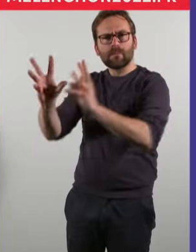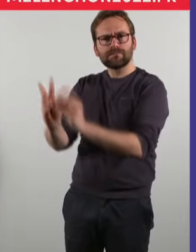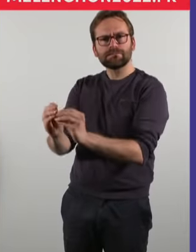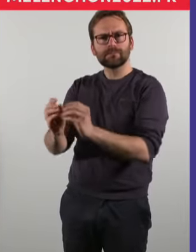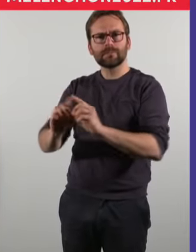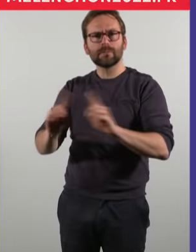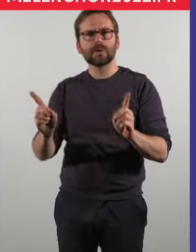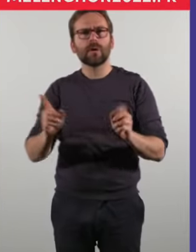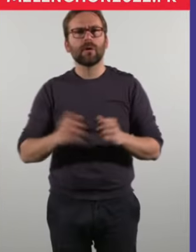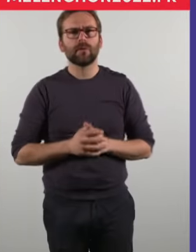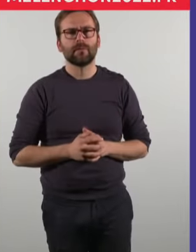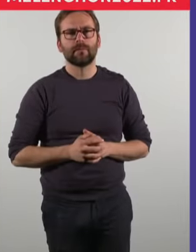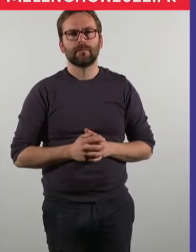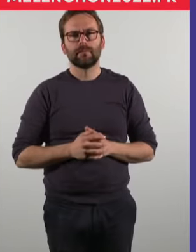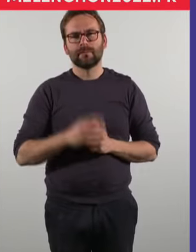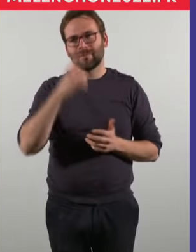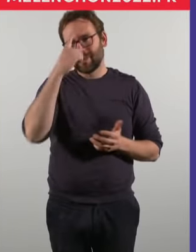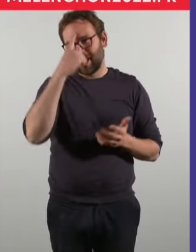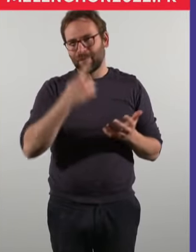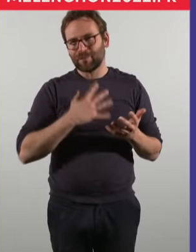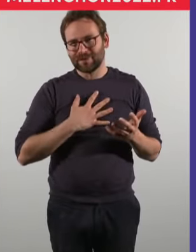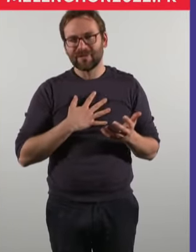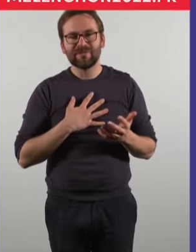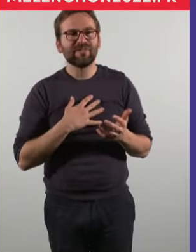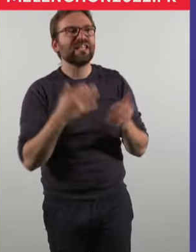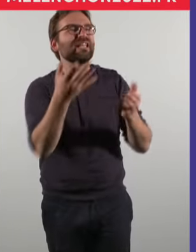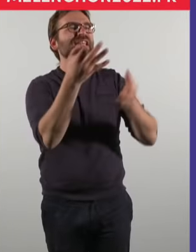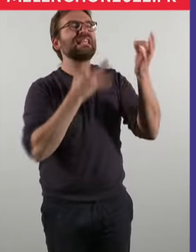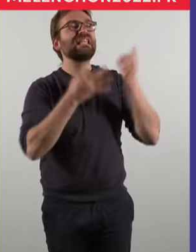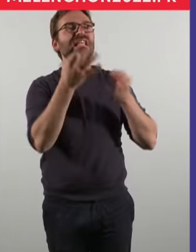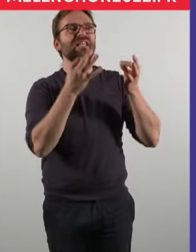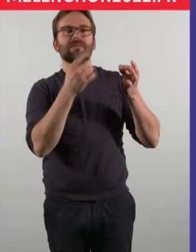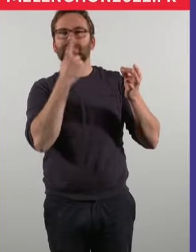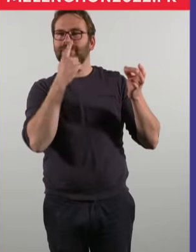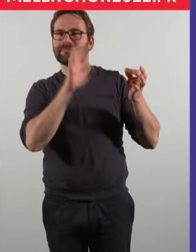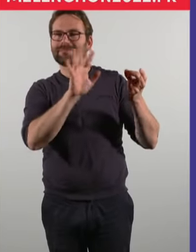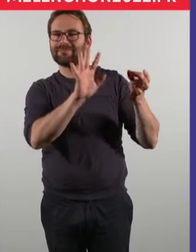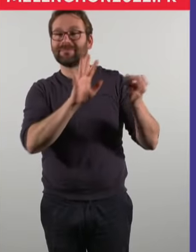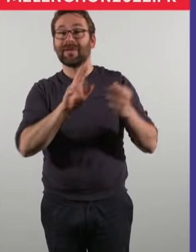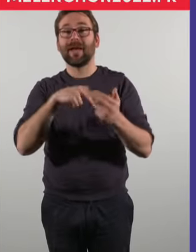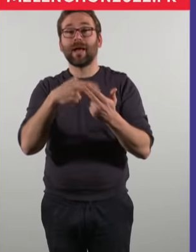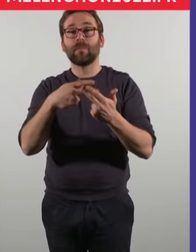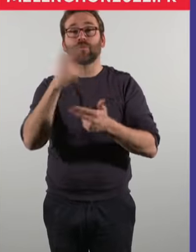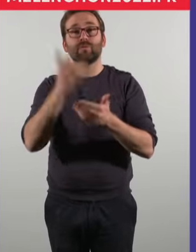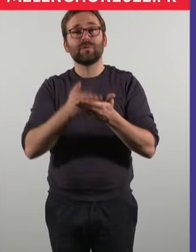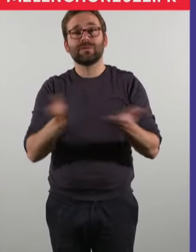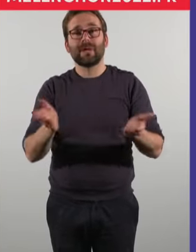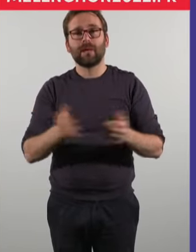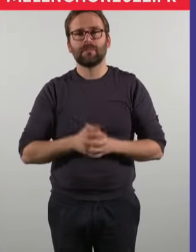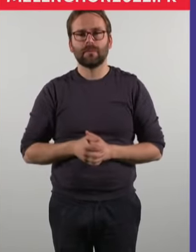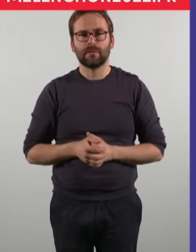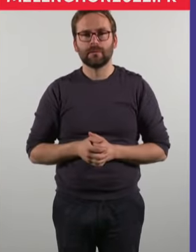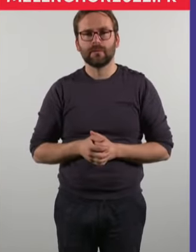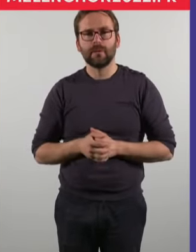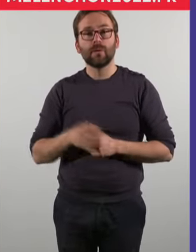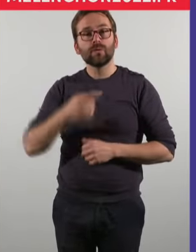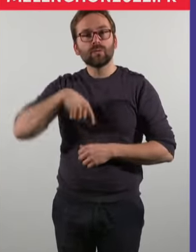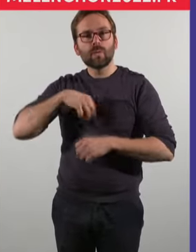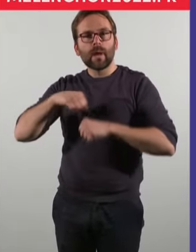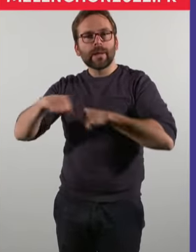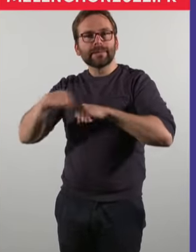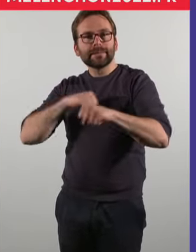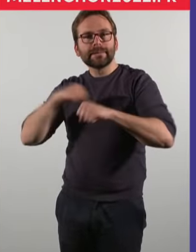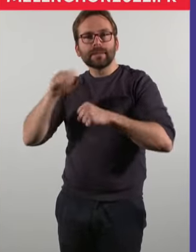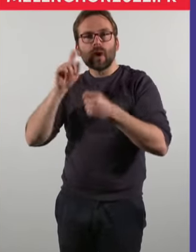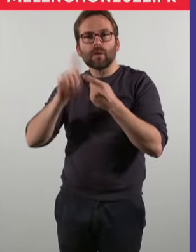avis, la réponse est plus simple qu'on tente de nous la faire croire. Si le nécessaire n'a pas encore été fait pour réduire